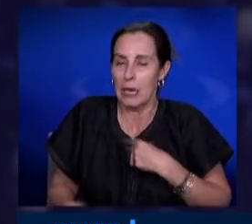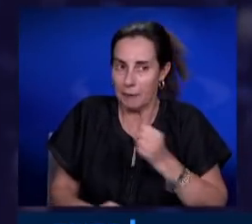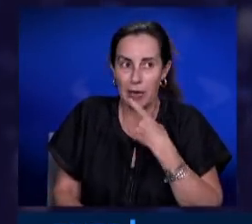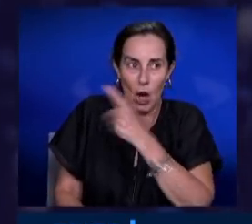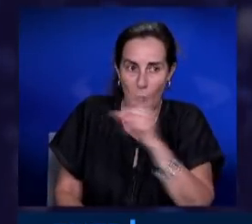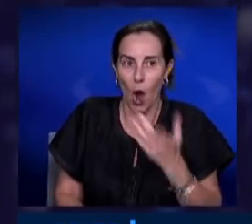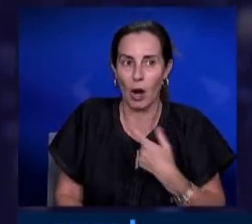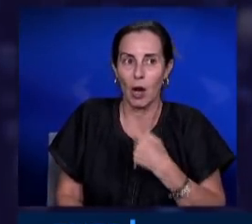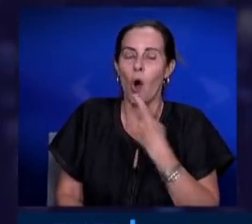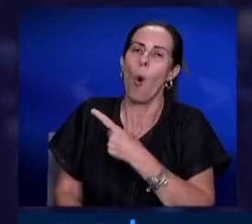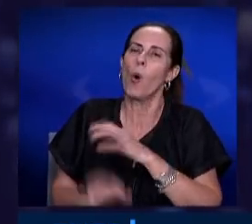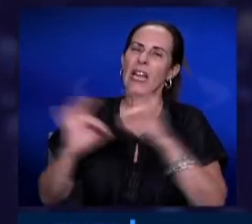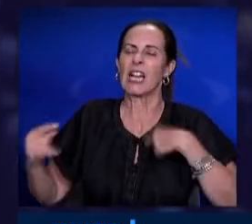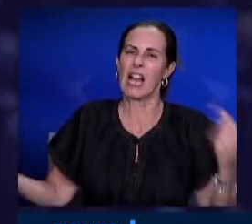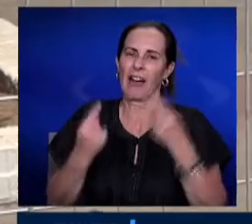מה,